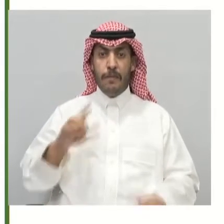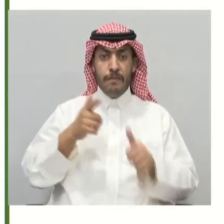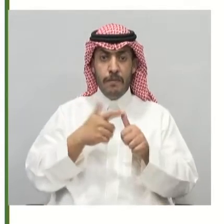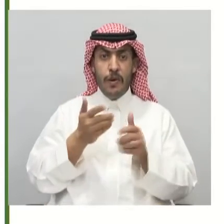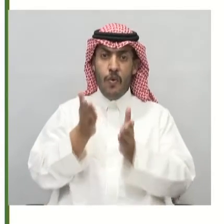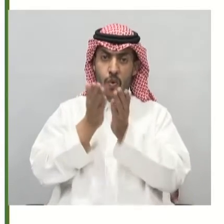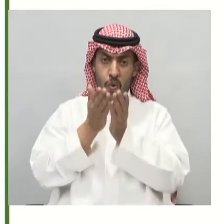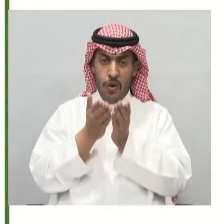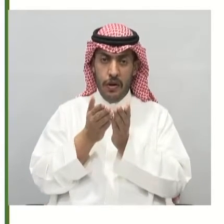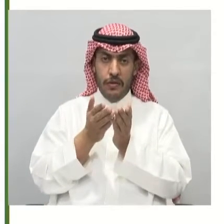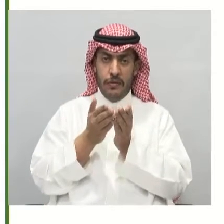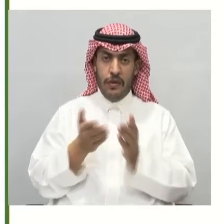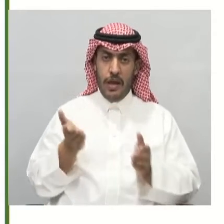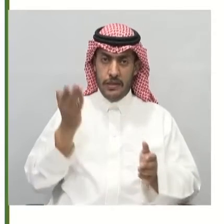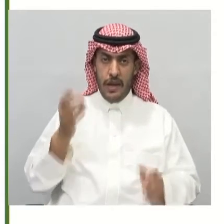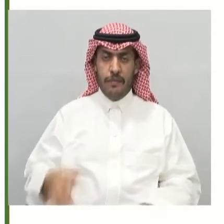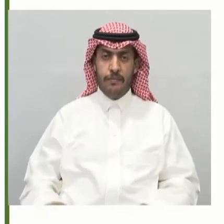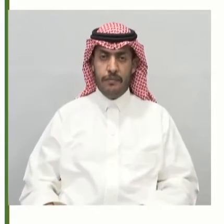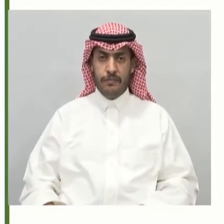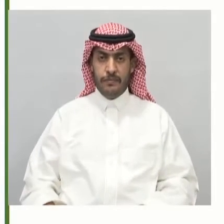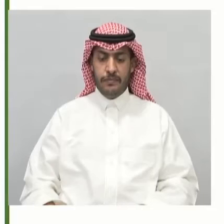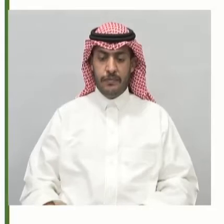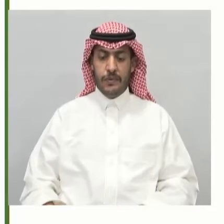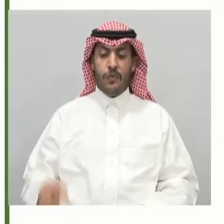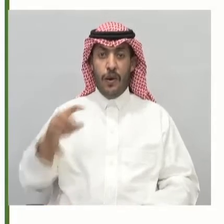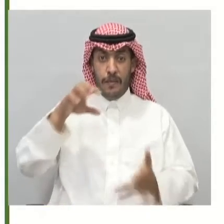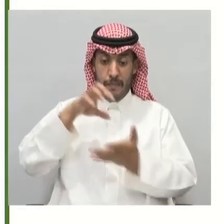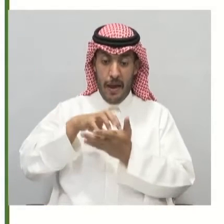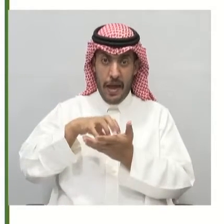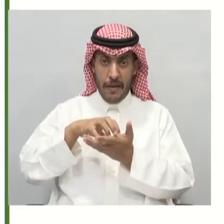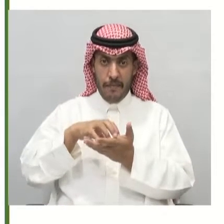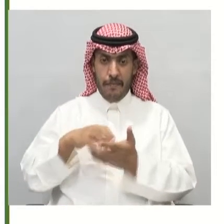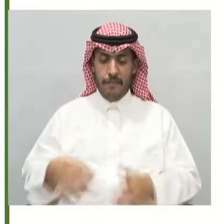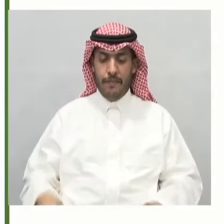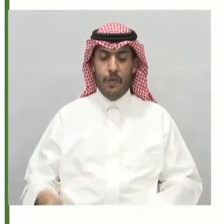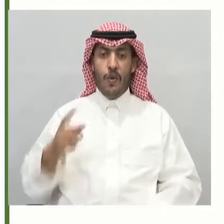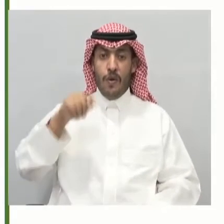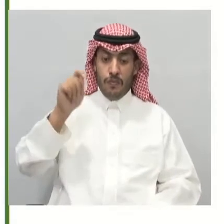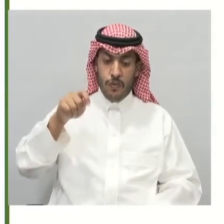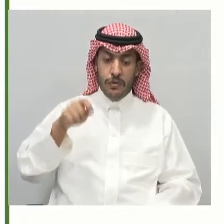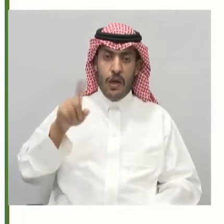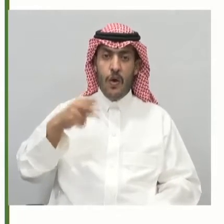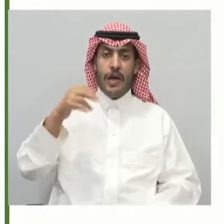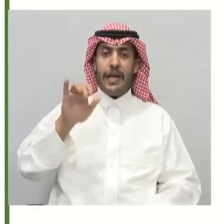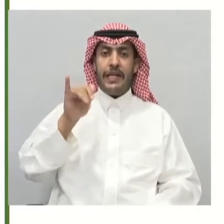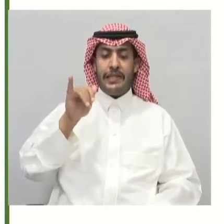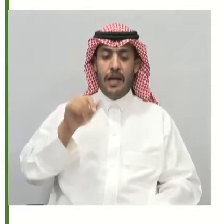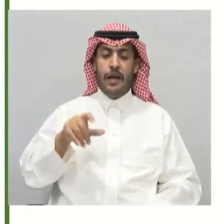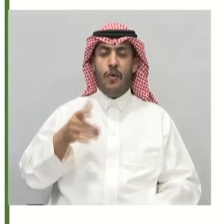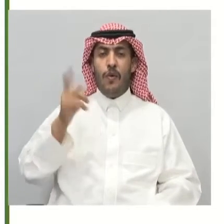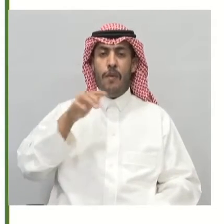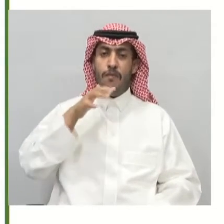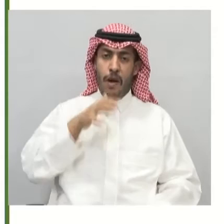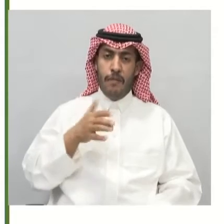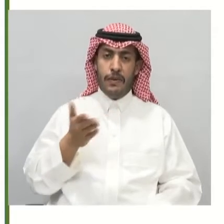نوح عليه السلام وابراهيم عليه السلام وموسى عليه السلام وعيسى